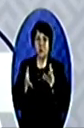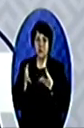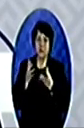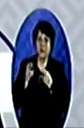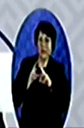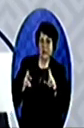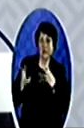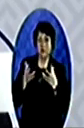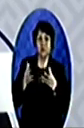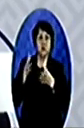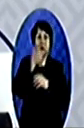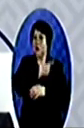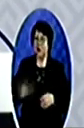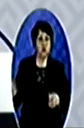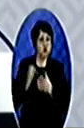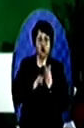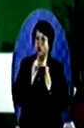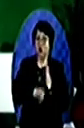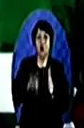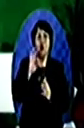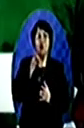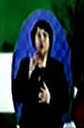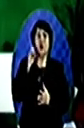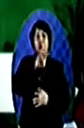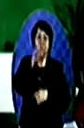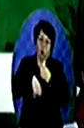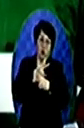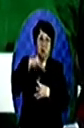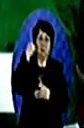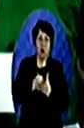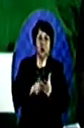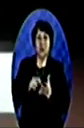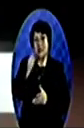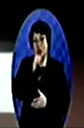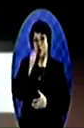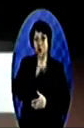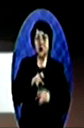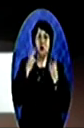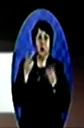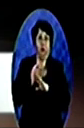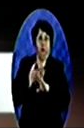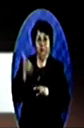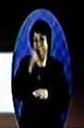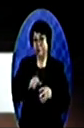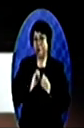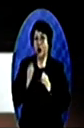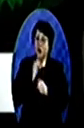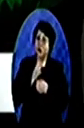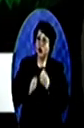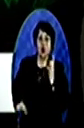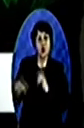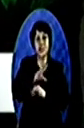талд нь одоо өргөн нэвтрүүлгийн хуулиа бид нар батлах ёстой. Дээр нь сэтгүүлчдийн нийгмийн хамгаалал хангалтгүй хөдөлмөрлөх орчноо сайжруулах